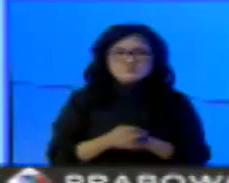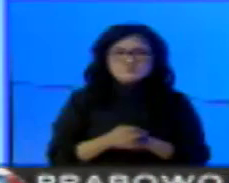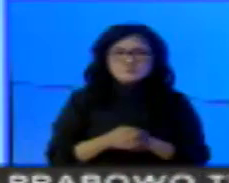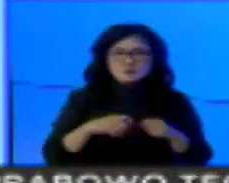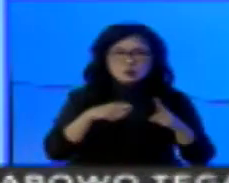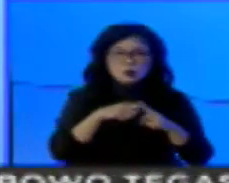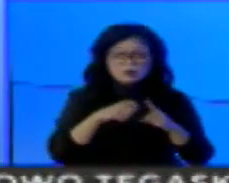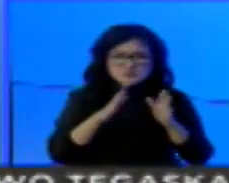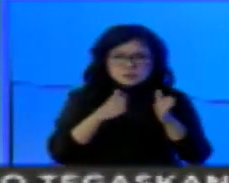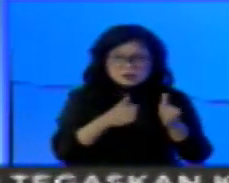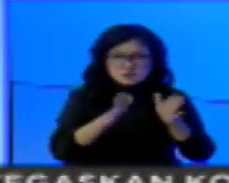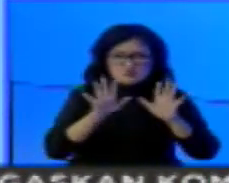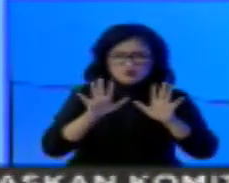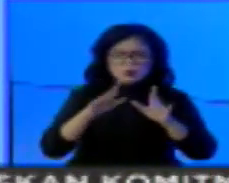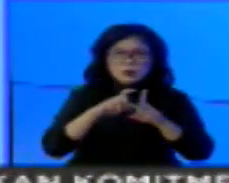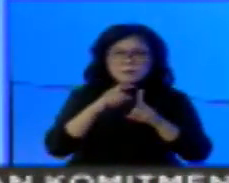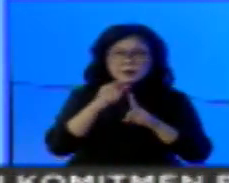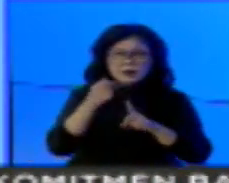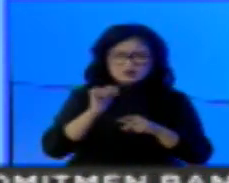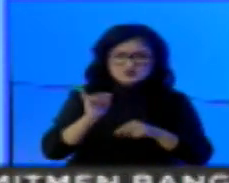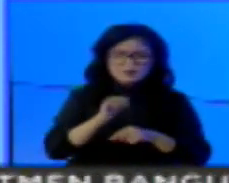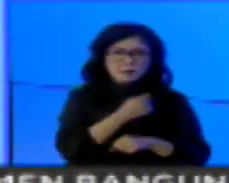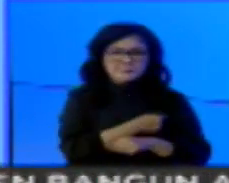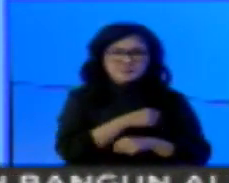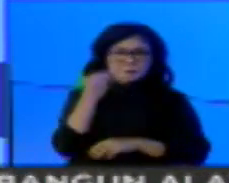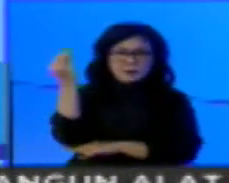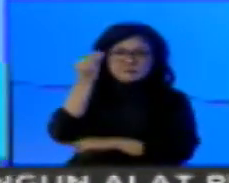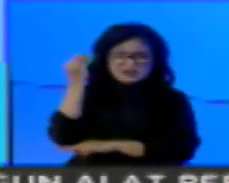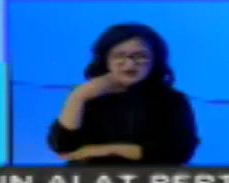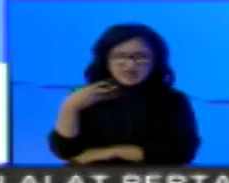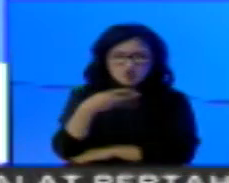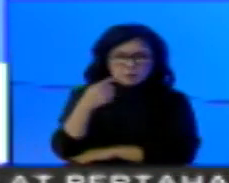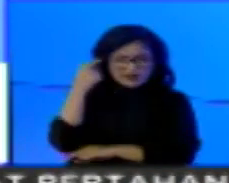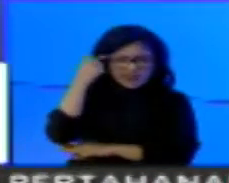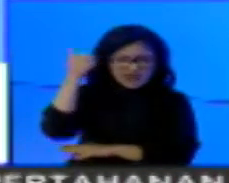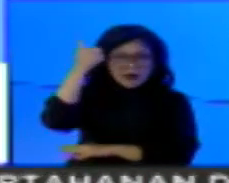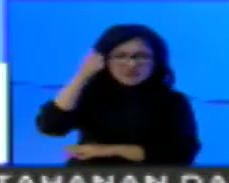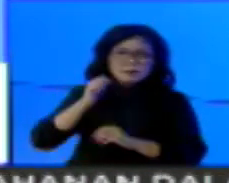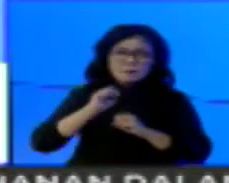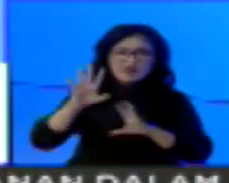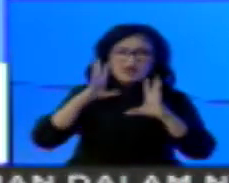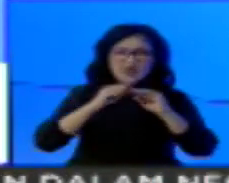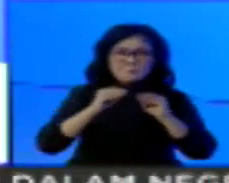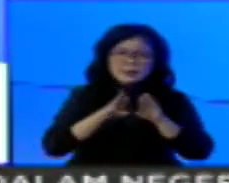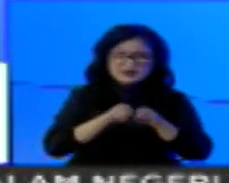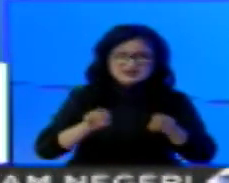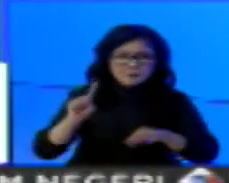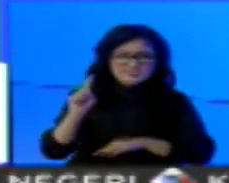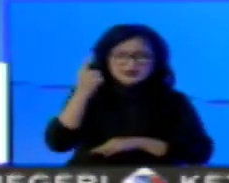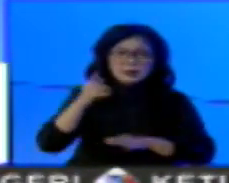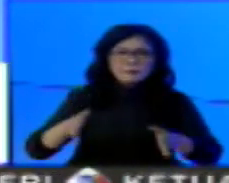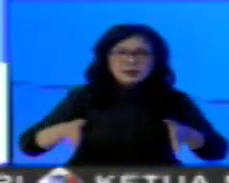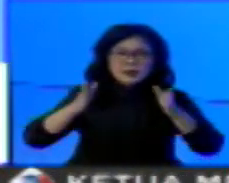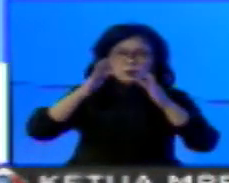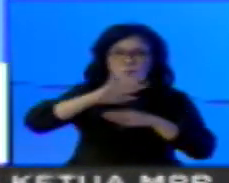Komisi 10 DPR RI beserta Kementerian Pariwisata dan Ekonomi Kreatif menggelar rapat kerja perdana Kamis kemarin di Gedung Nusantara MPR